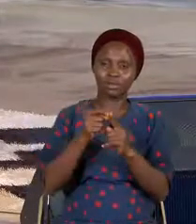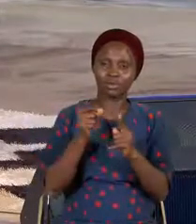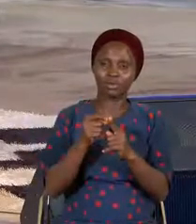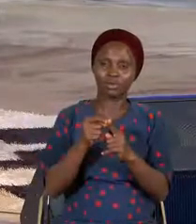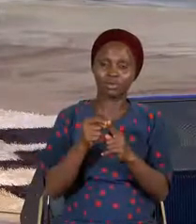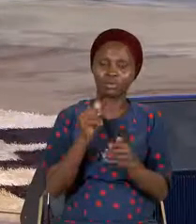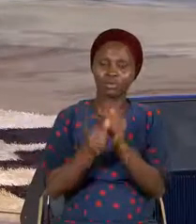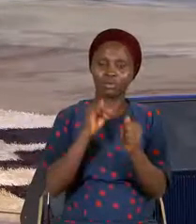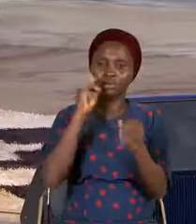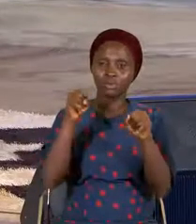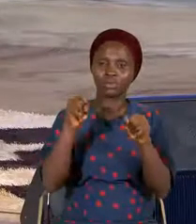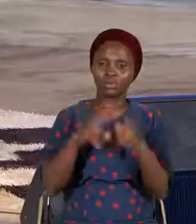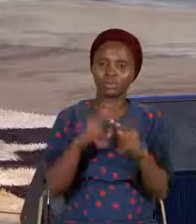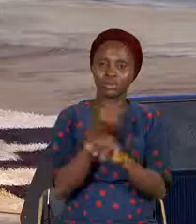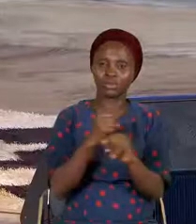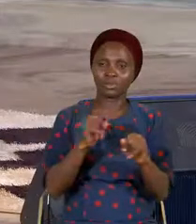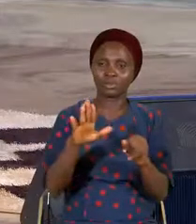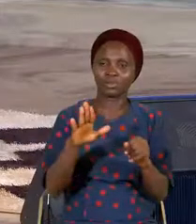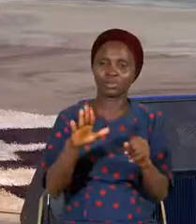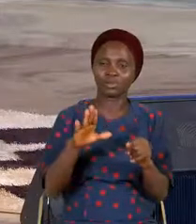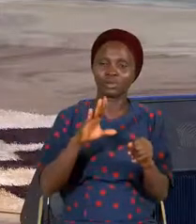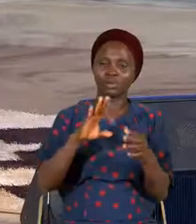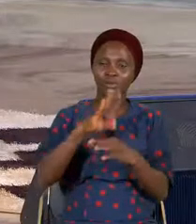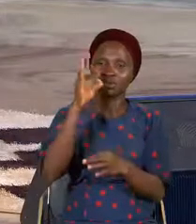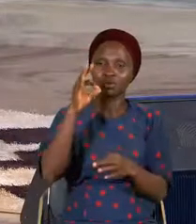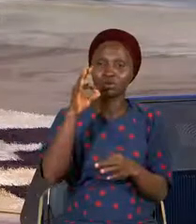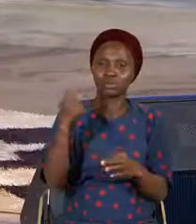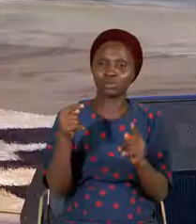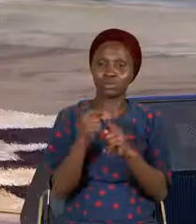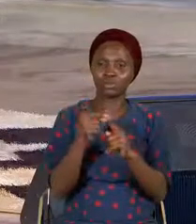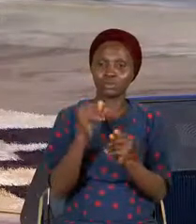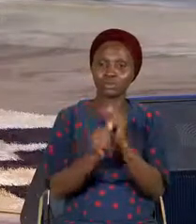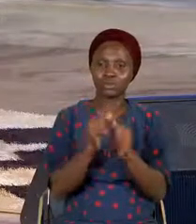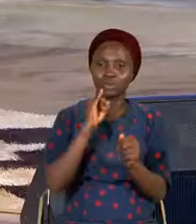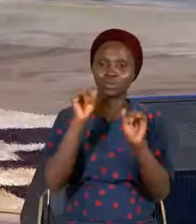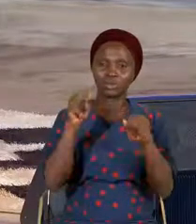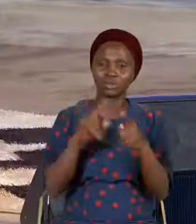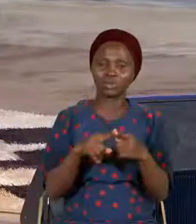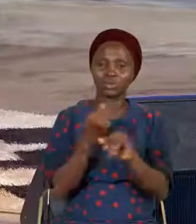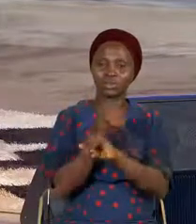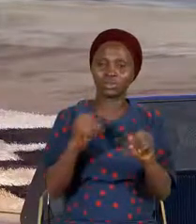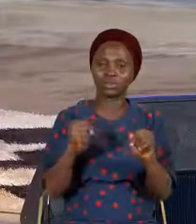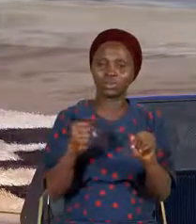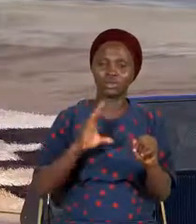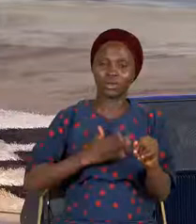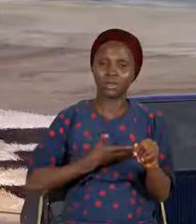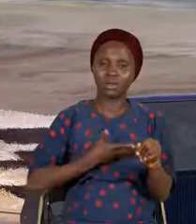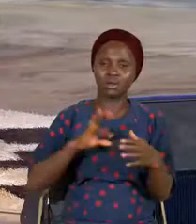à vous et qui peut sauver vos âmes. La parole qui peut sauver